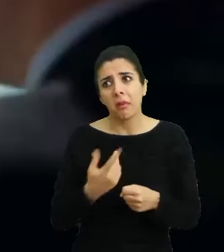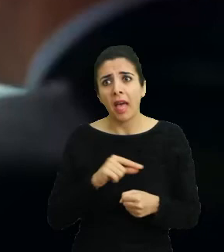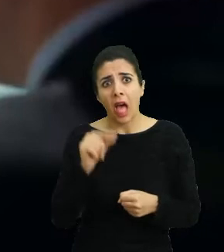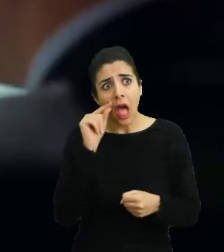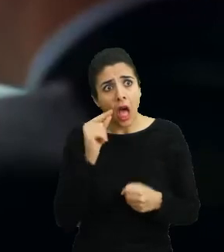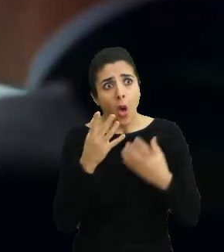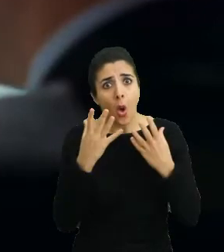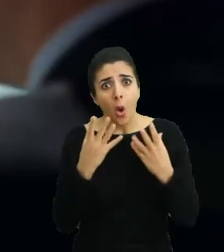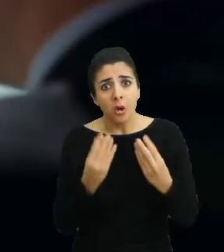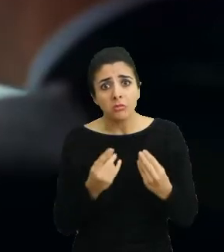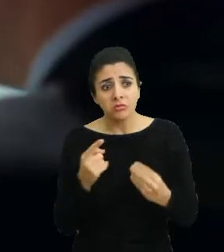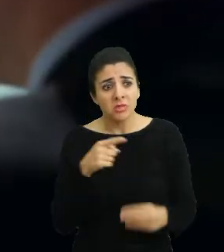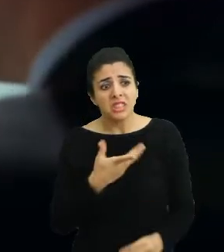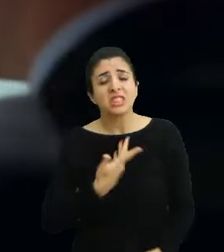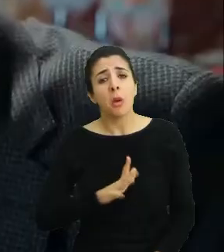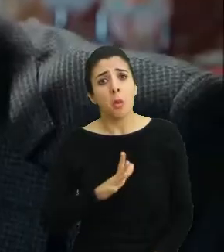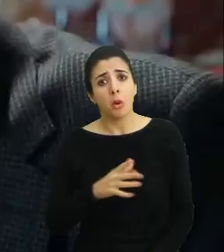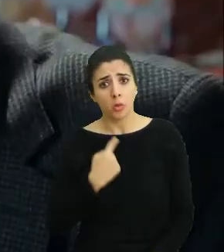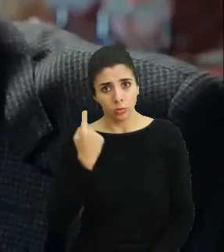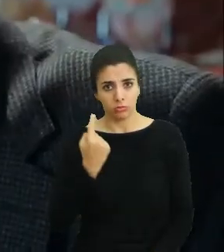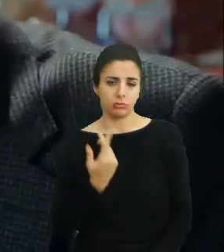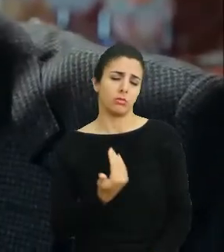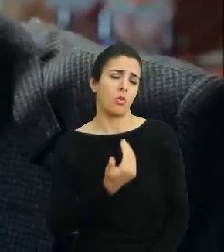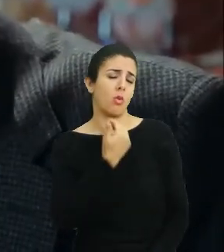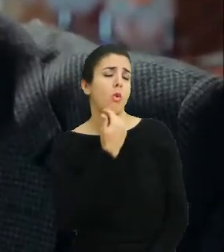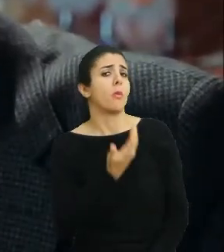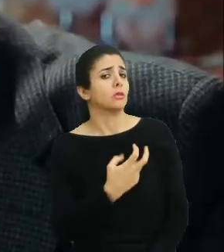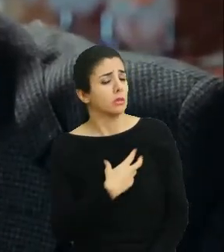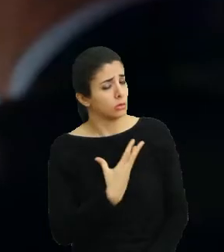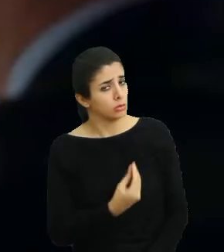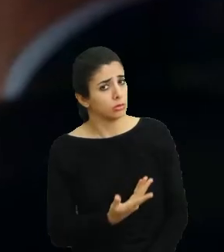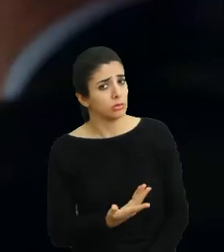erkek olunca sevmeyecekmişsin gibi geliyor. Aşk olsun sana Naci.